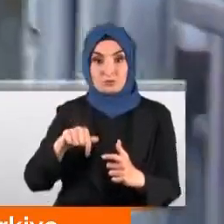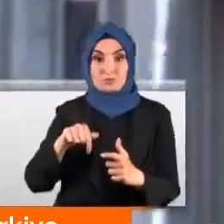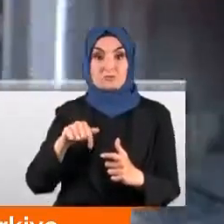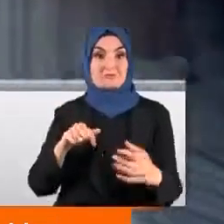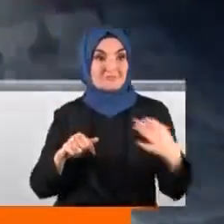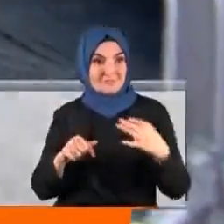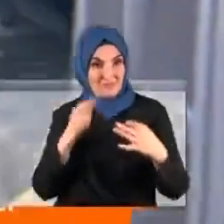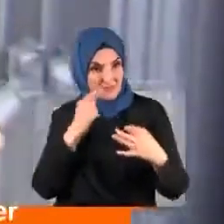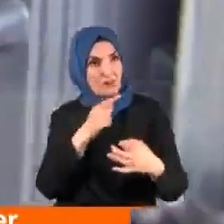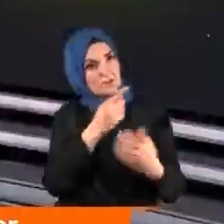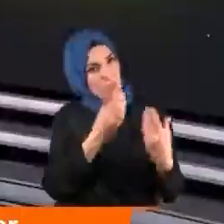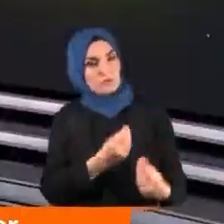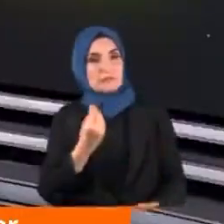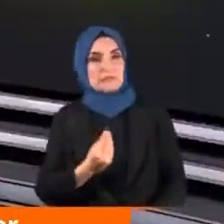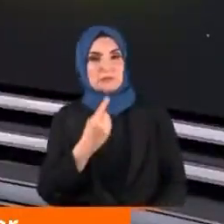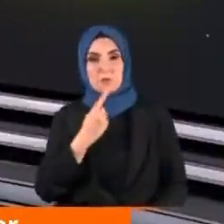uğraşıyorlar?